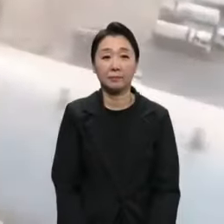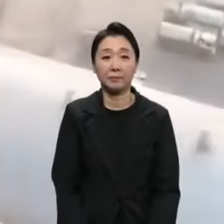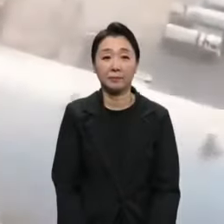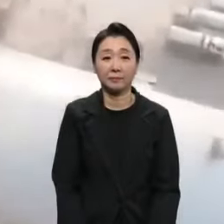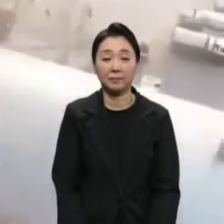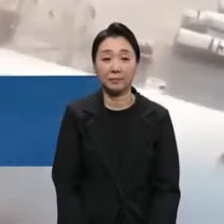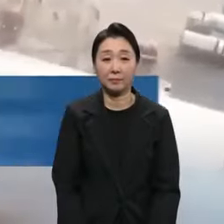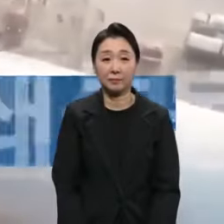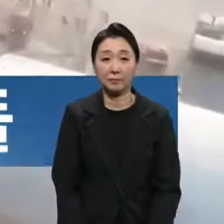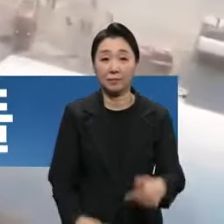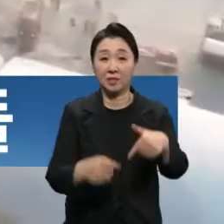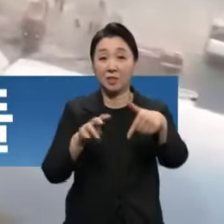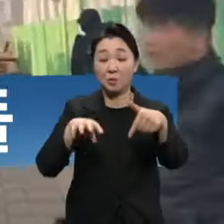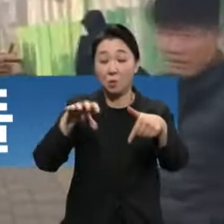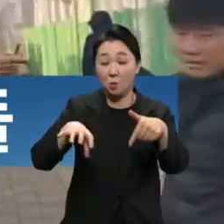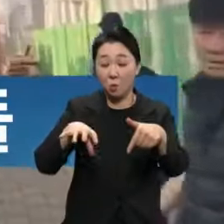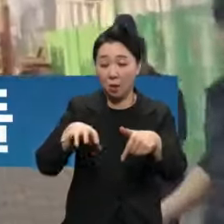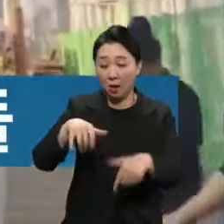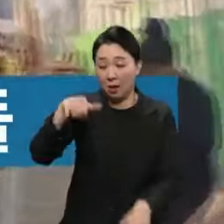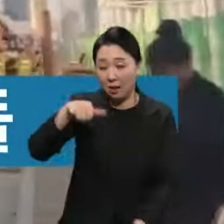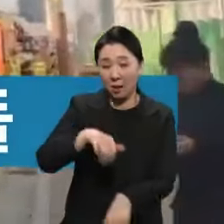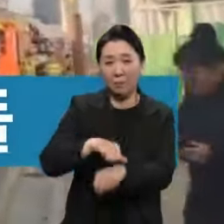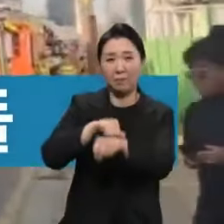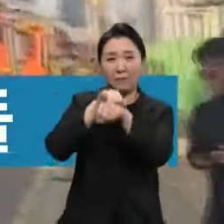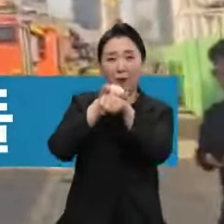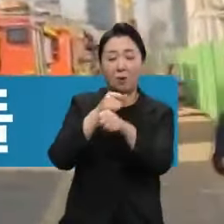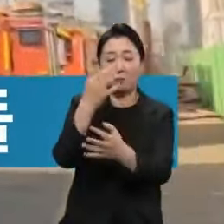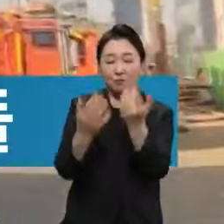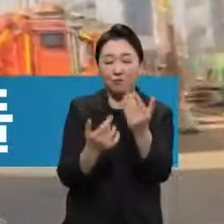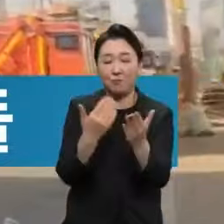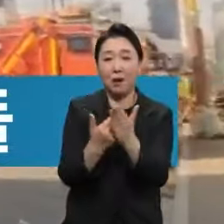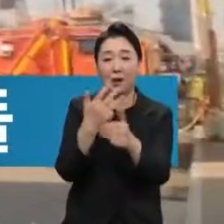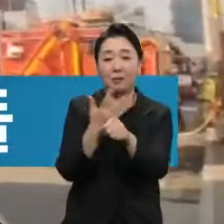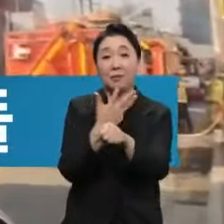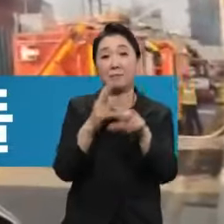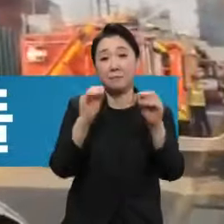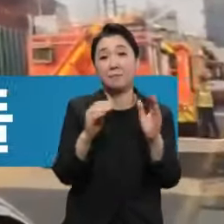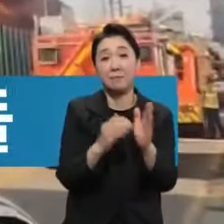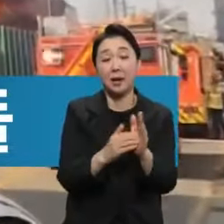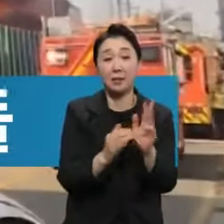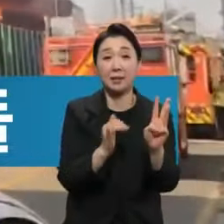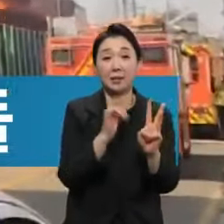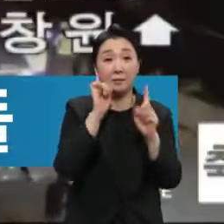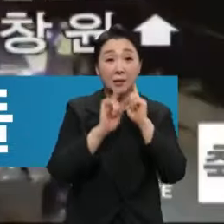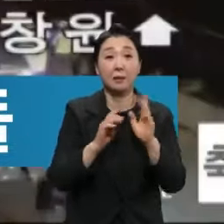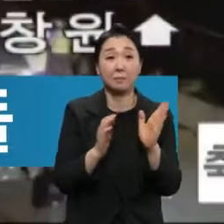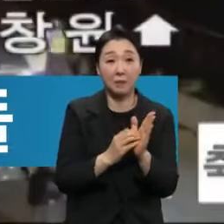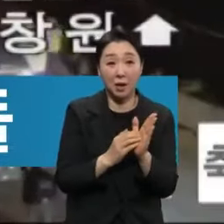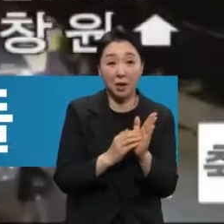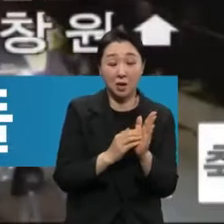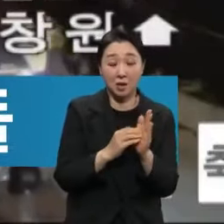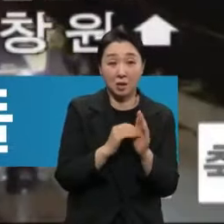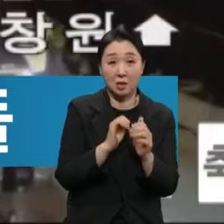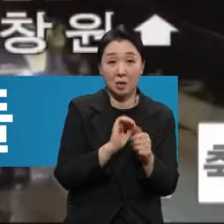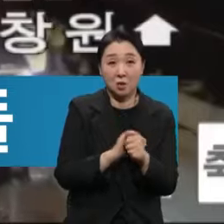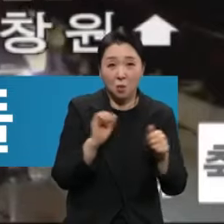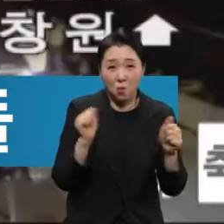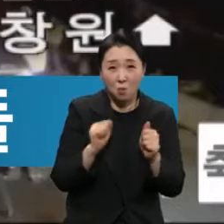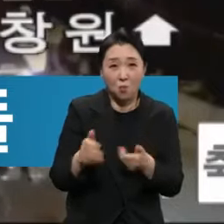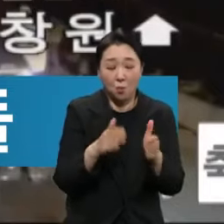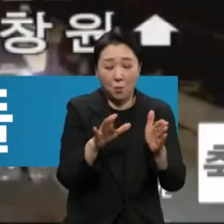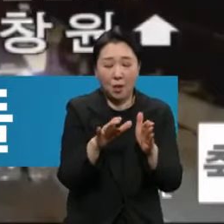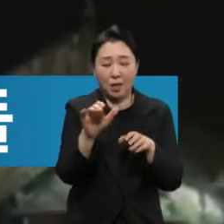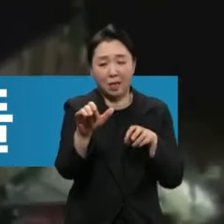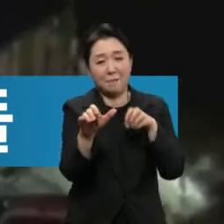인천의 한 가방 창고에서 난 불이 8시간 만에 꺼졌지만 3명이 다쳤습니다. 경북의 고속도로에선 승용차가